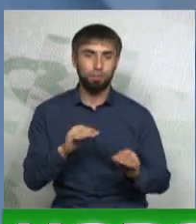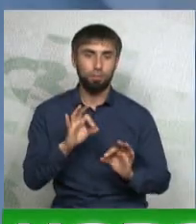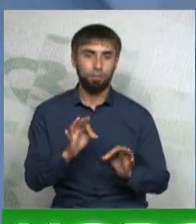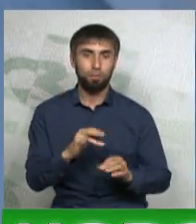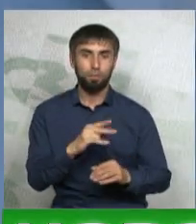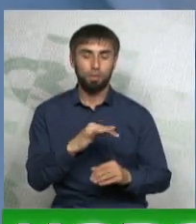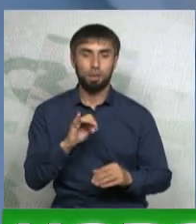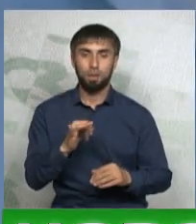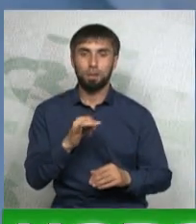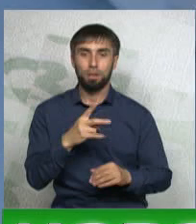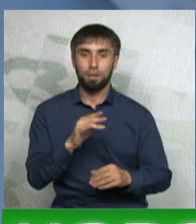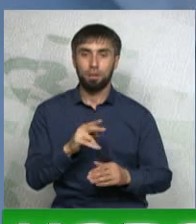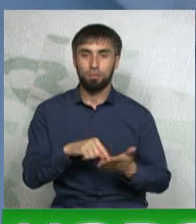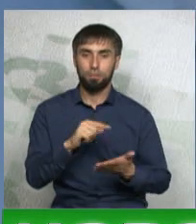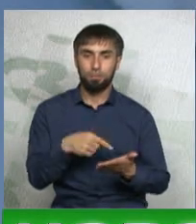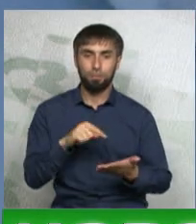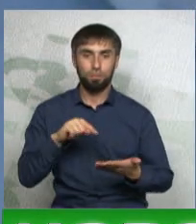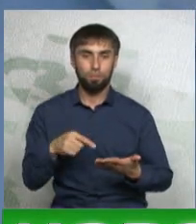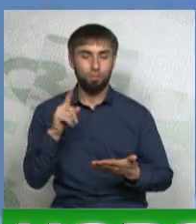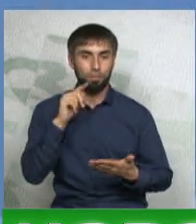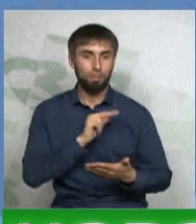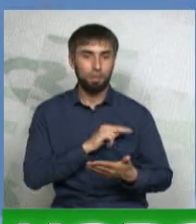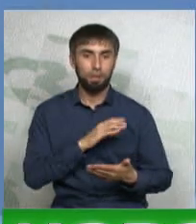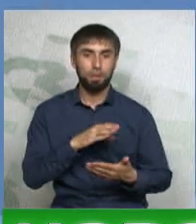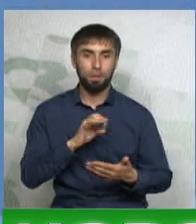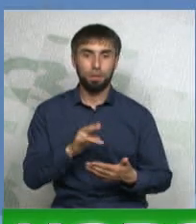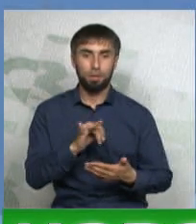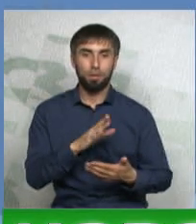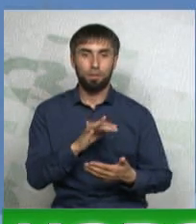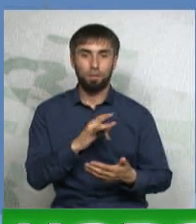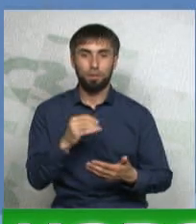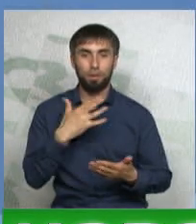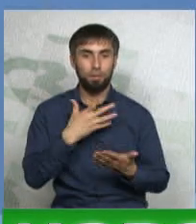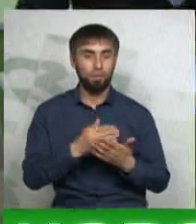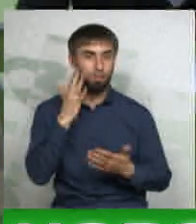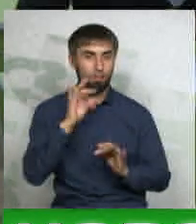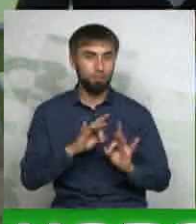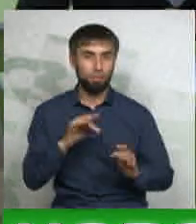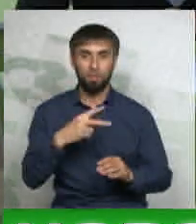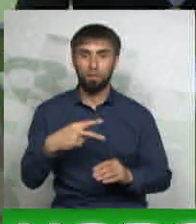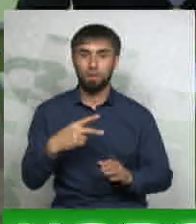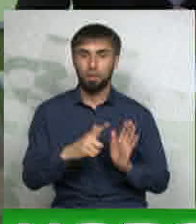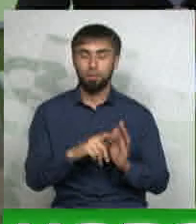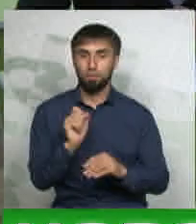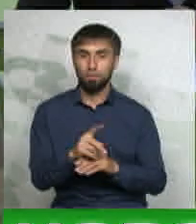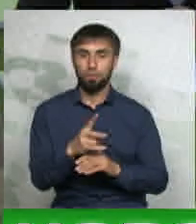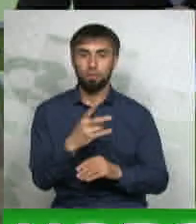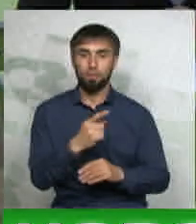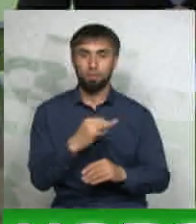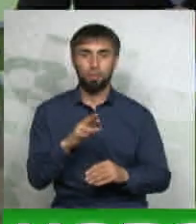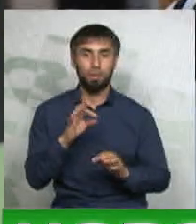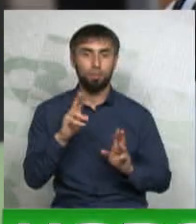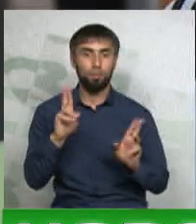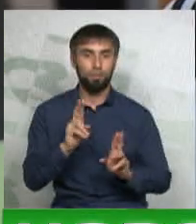правильно ударение и знаки препинания, умение работать с текстом и выражать свои мысли. Всего 27 заданий на знание правил